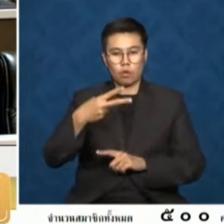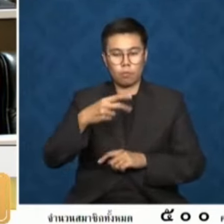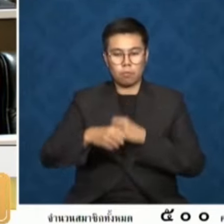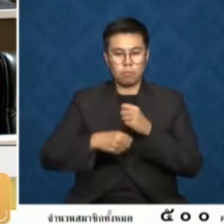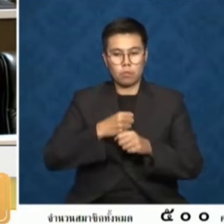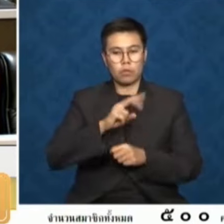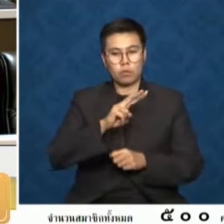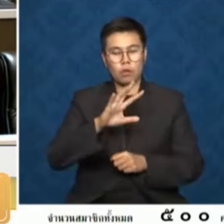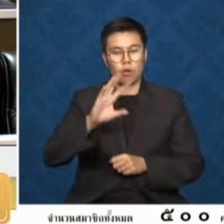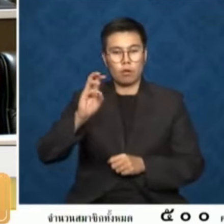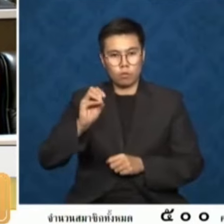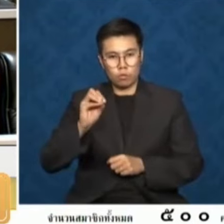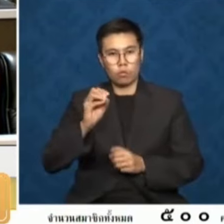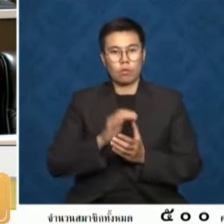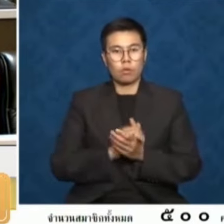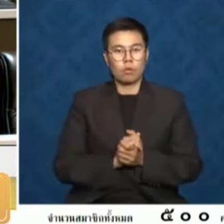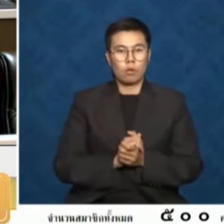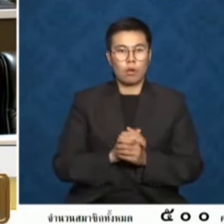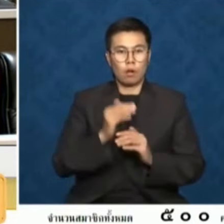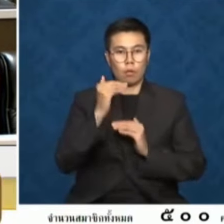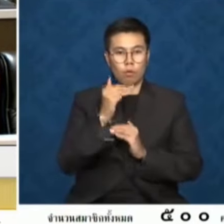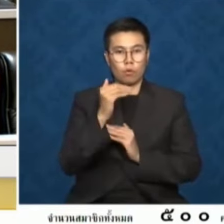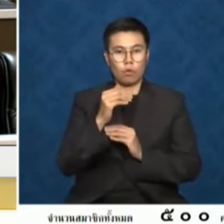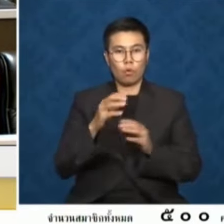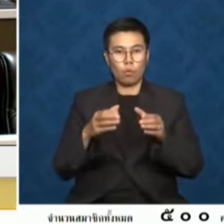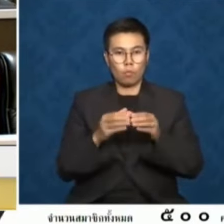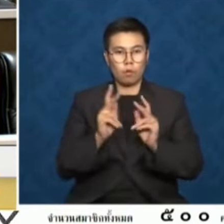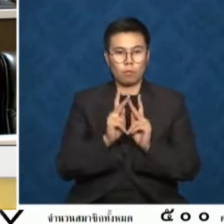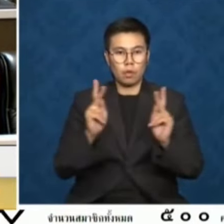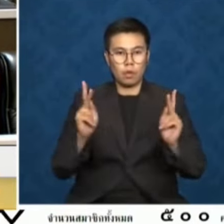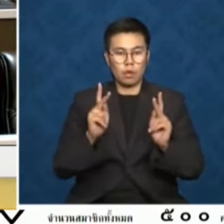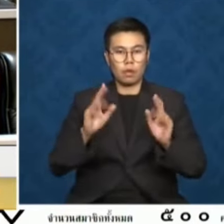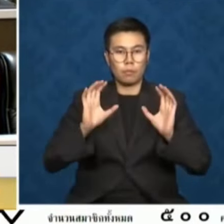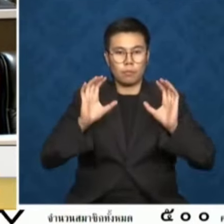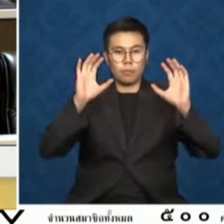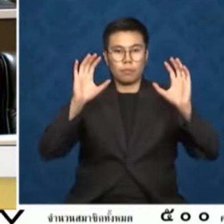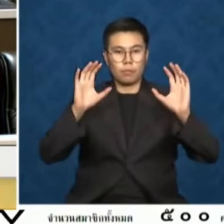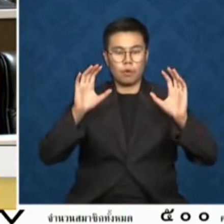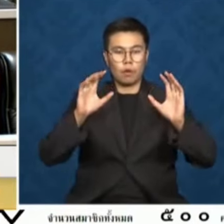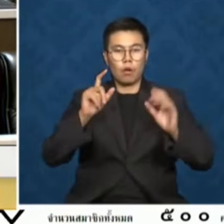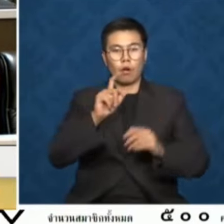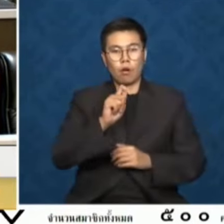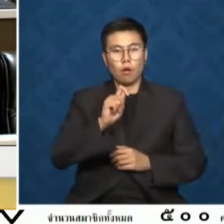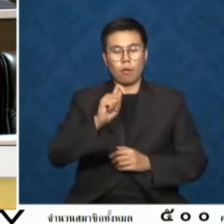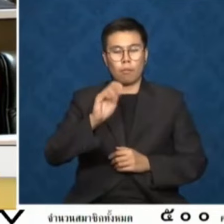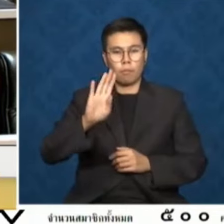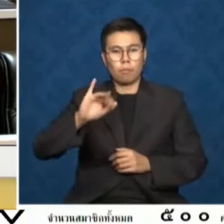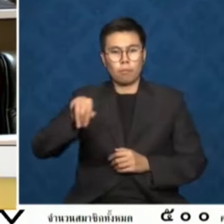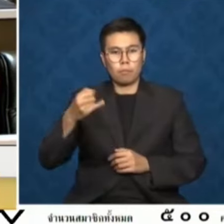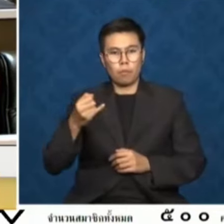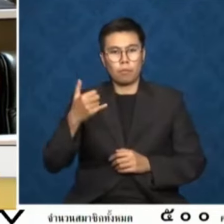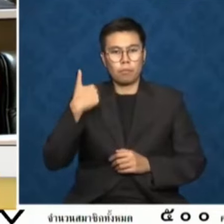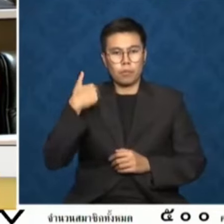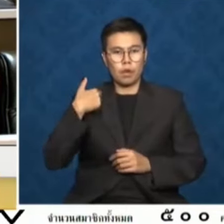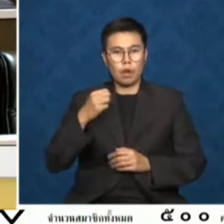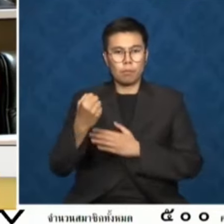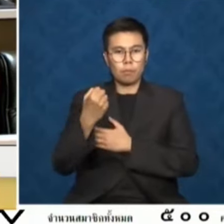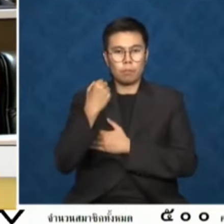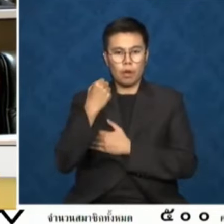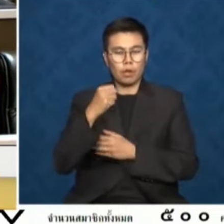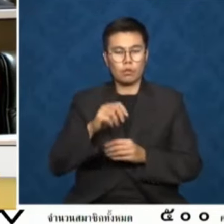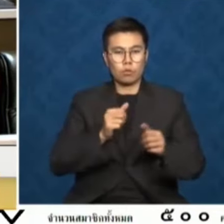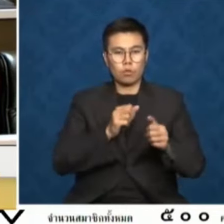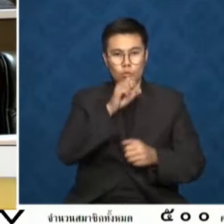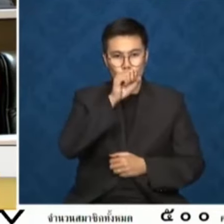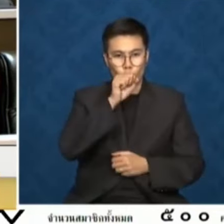21 กุมภาพันธ์พุทธศักราช 2560ข้อที่2กำหนดให้คณะกรรมการกลางข้าราชการองค์การบริหารส่วนจังหวัดมีอำนาจจัดและดำเนินการสอบ